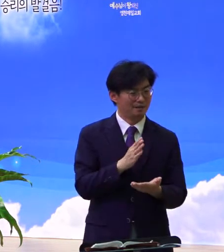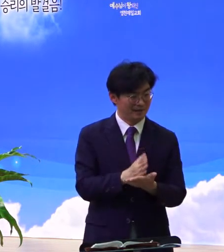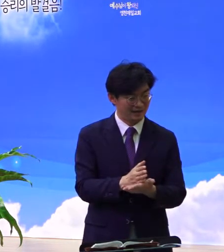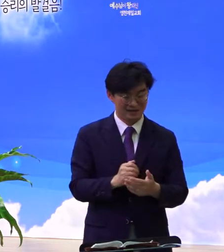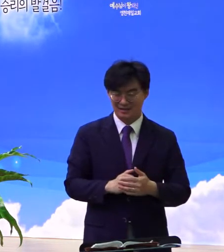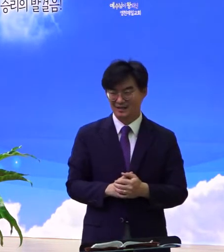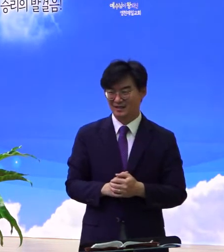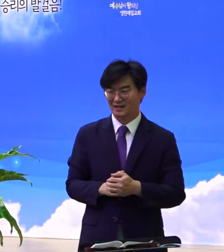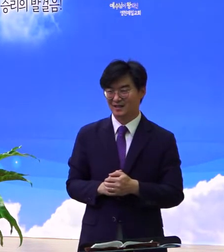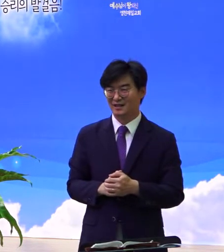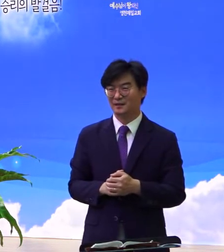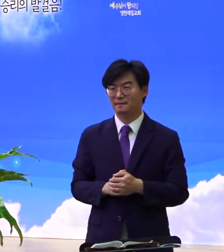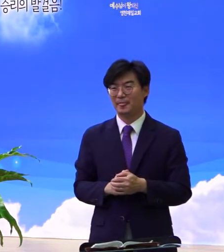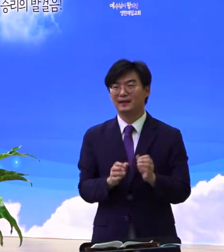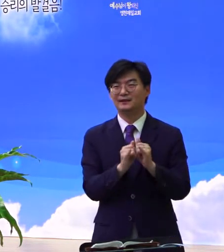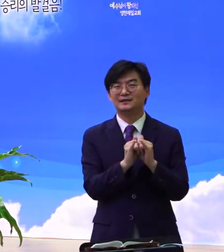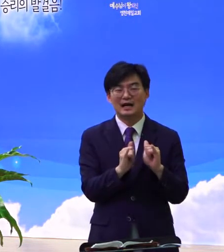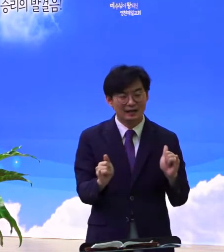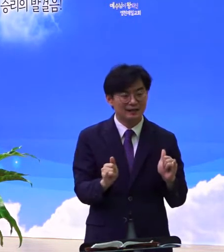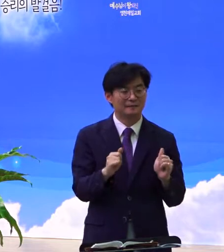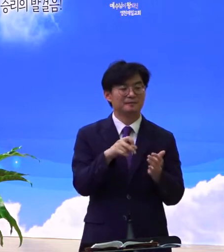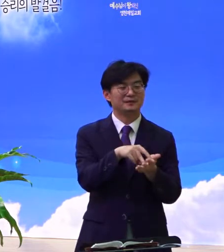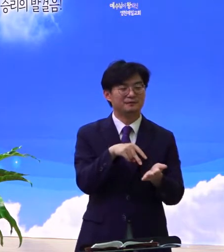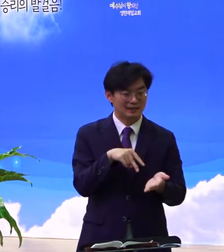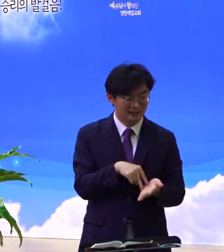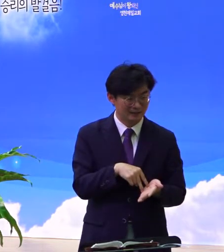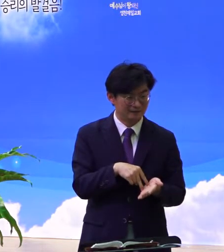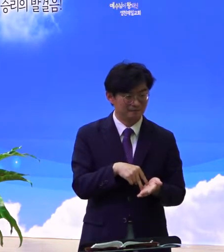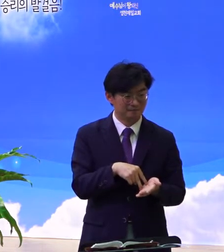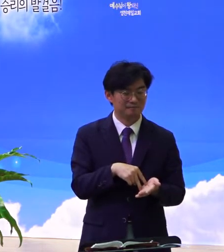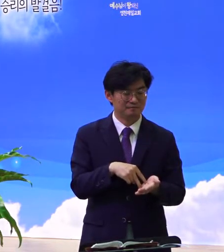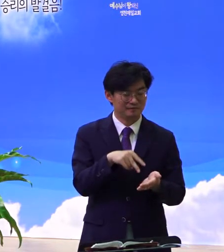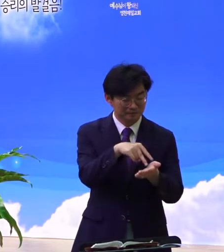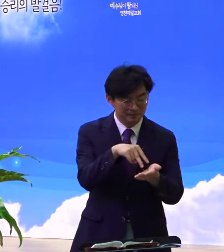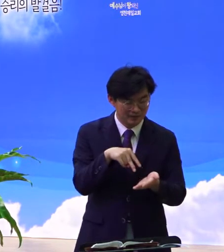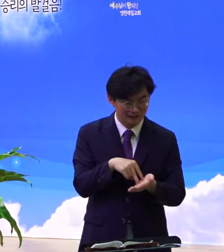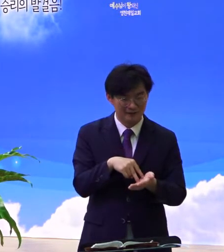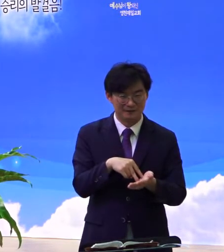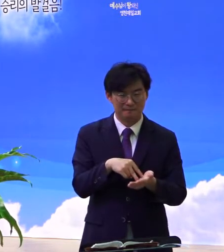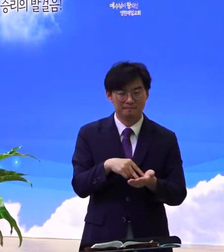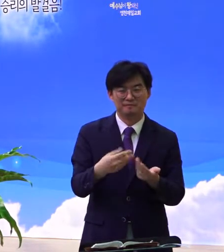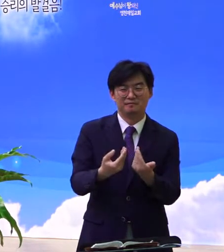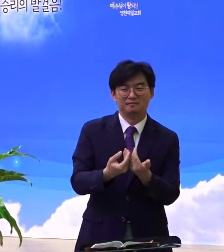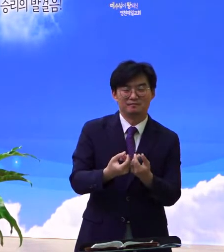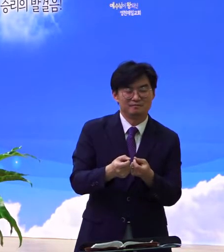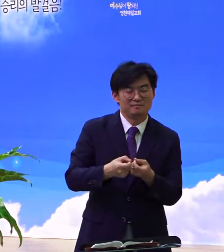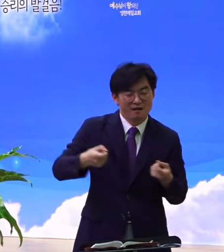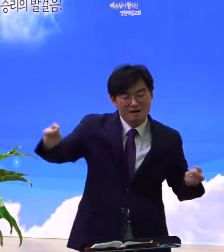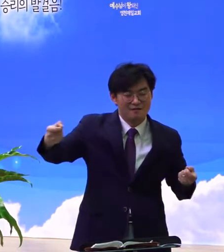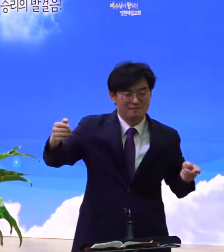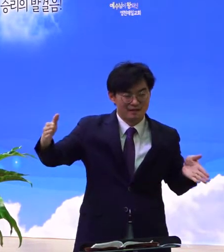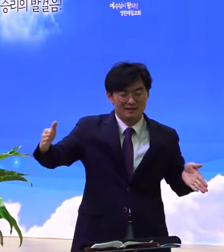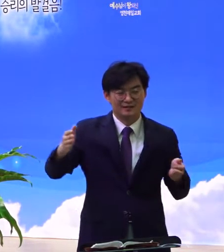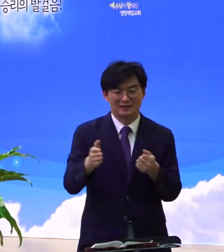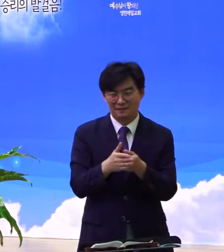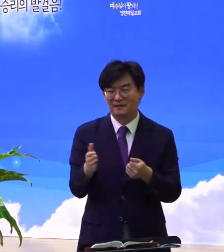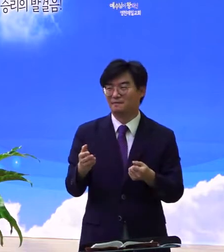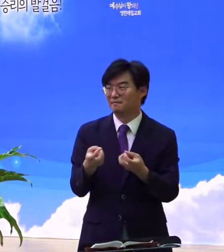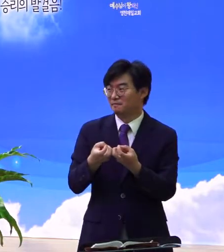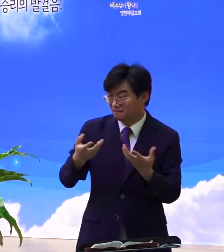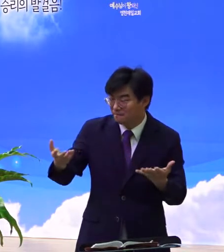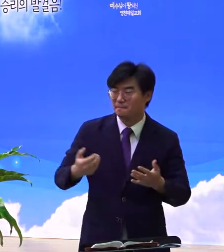그것은 우리 인간 존재, 여러분 내면의 깊은 곳에서부터 오는 영적인 감정입니다.